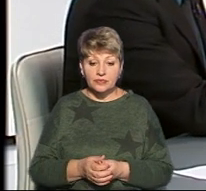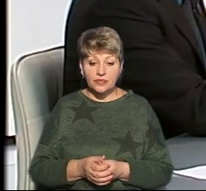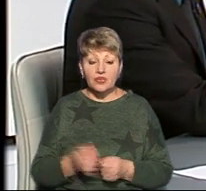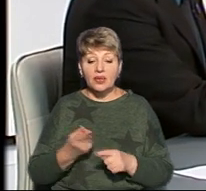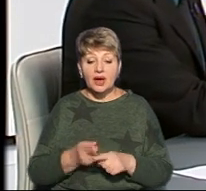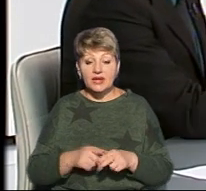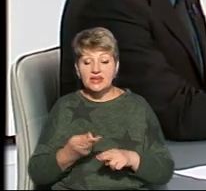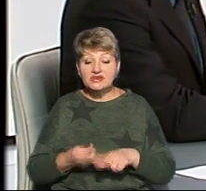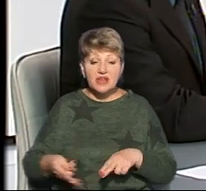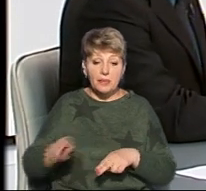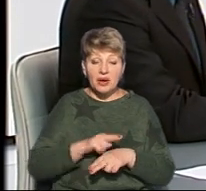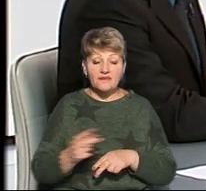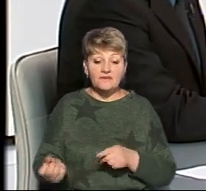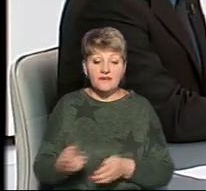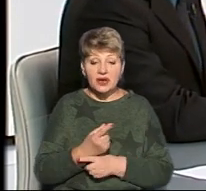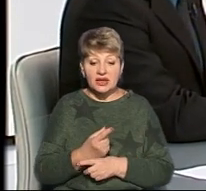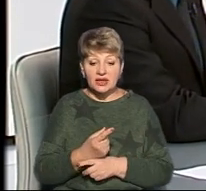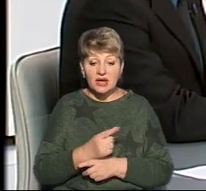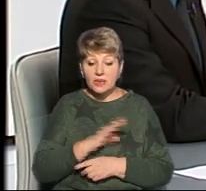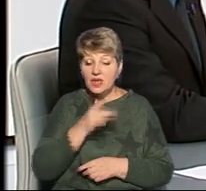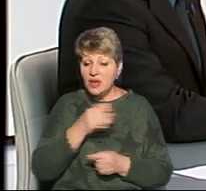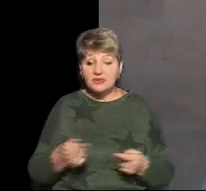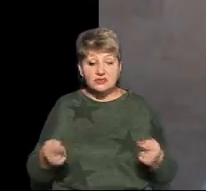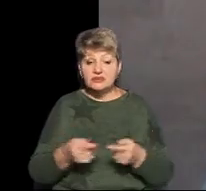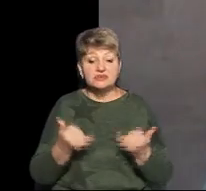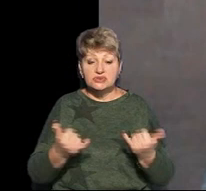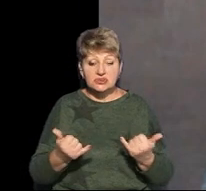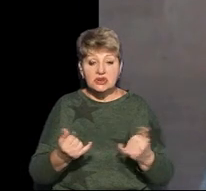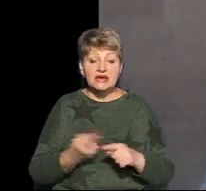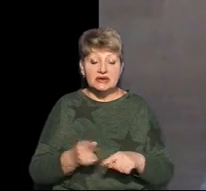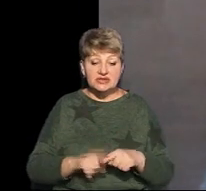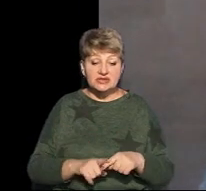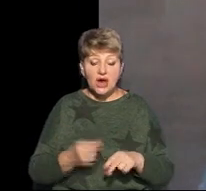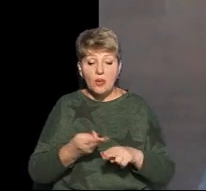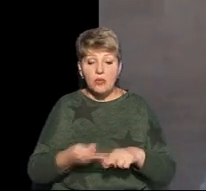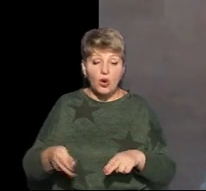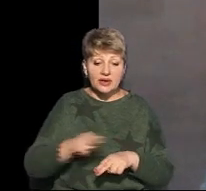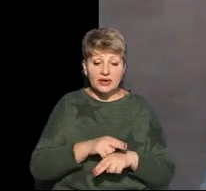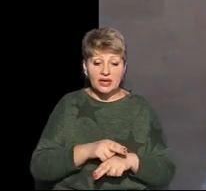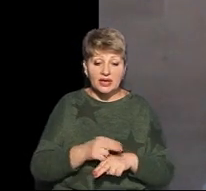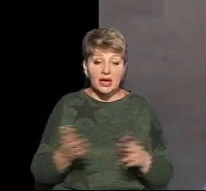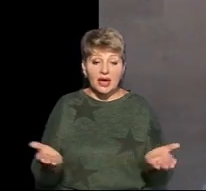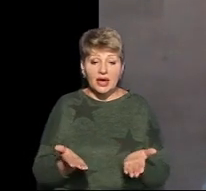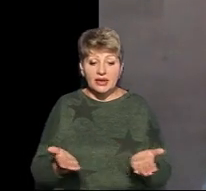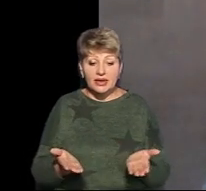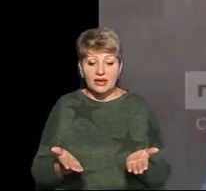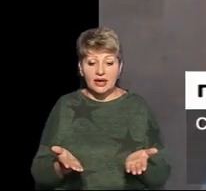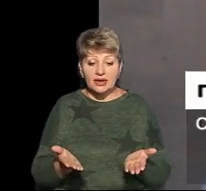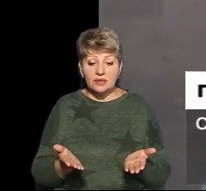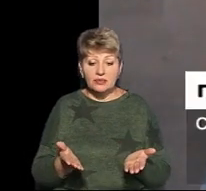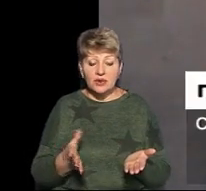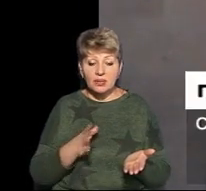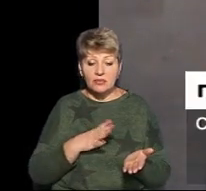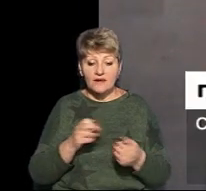Дана заборгованість виникла не одночасно. Це борги, які виникли в